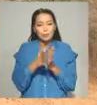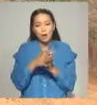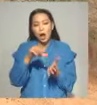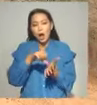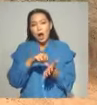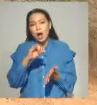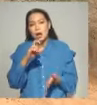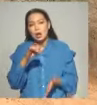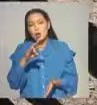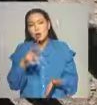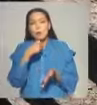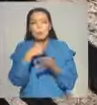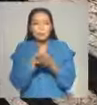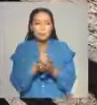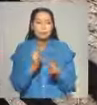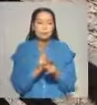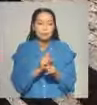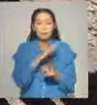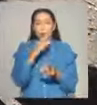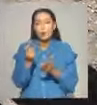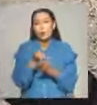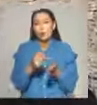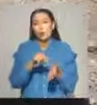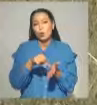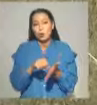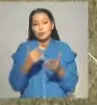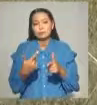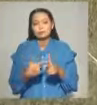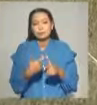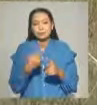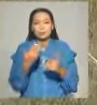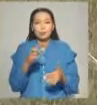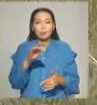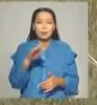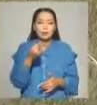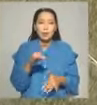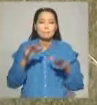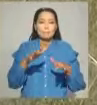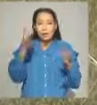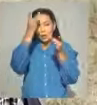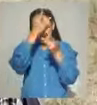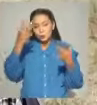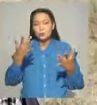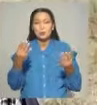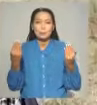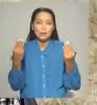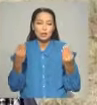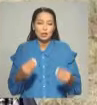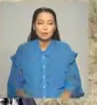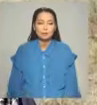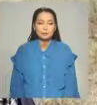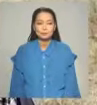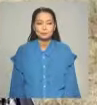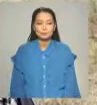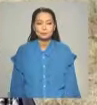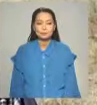археология. Подтверждают это и отечественные художники, которые уже назвали поселение Бутай местом культурного притяжения. Мы не научные